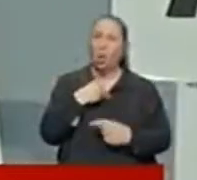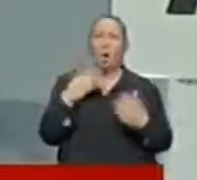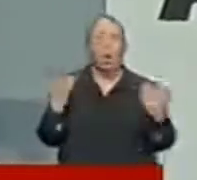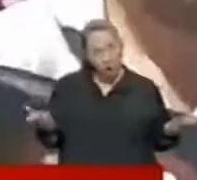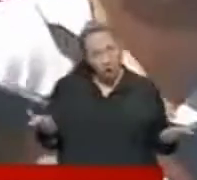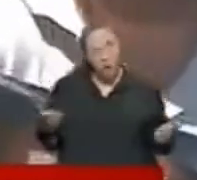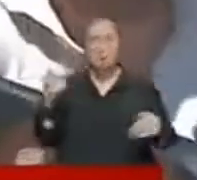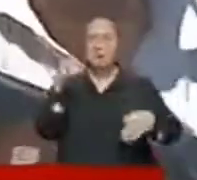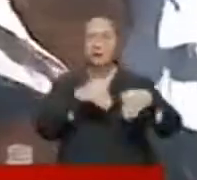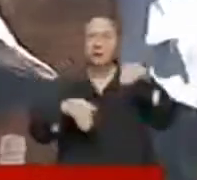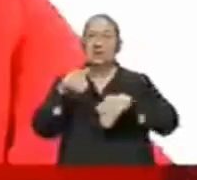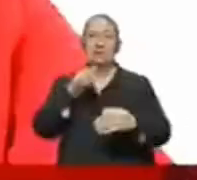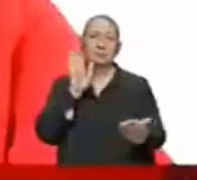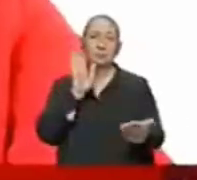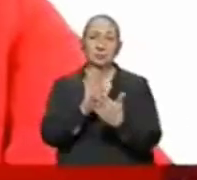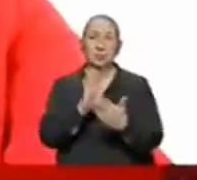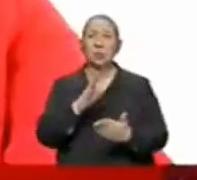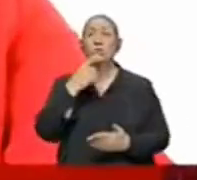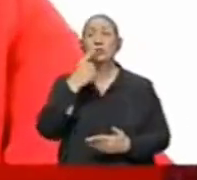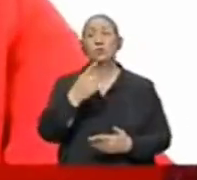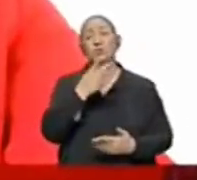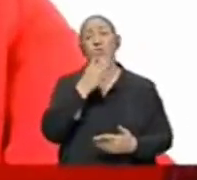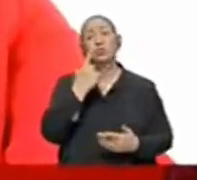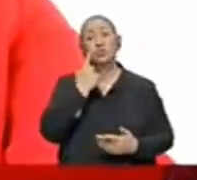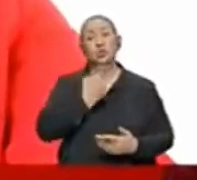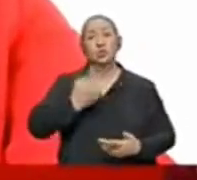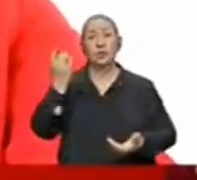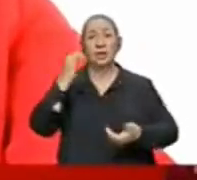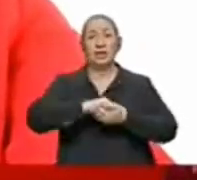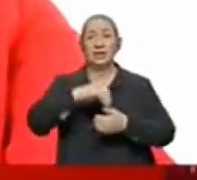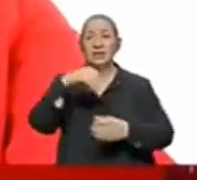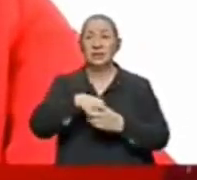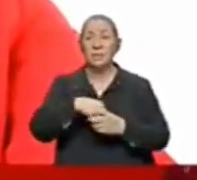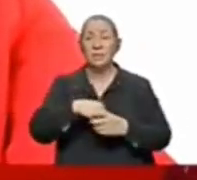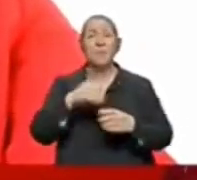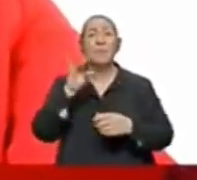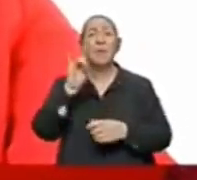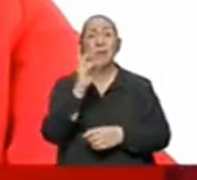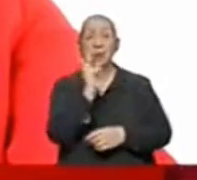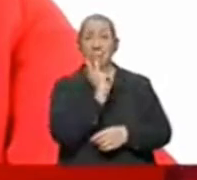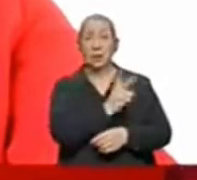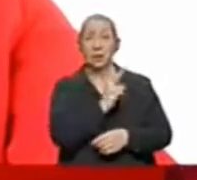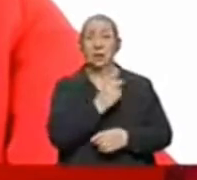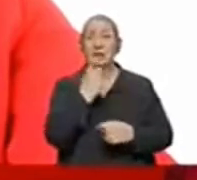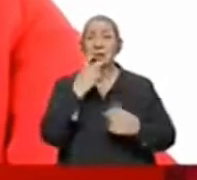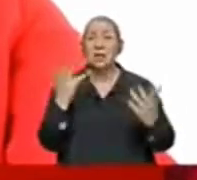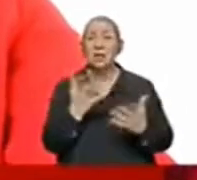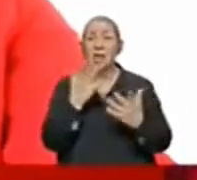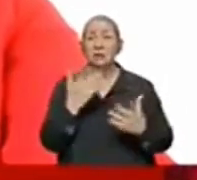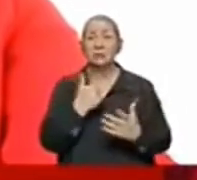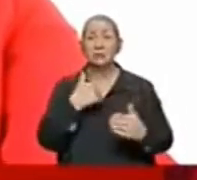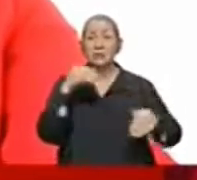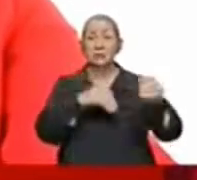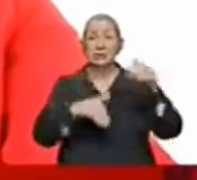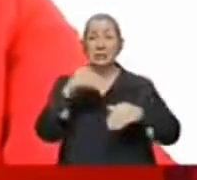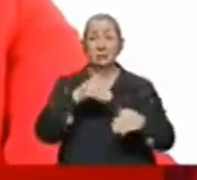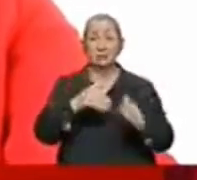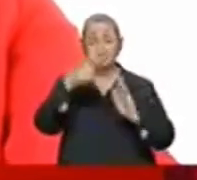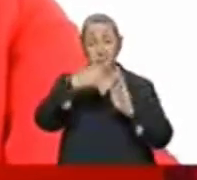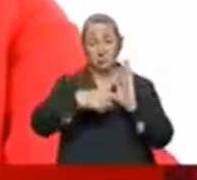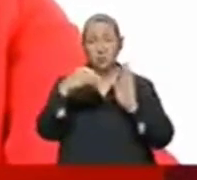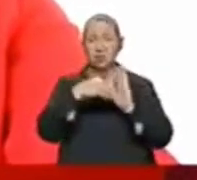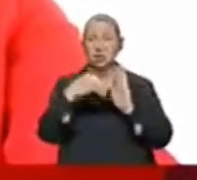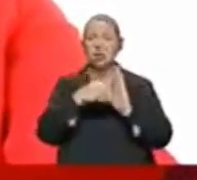ama seçim zamanlarında. Biliyorsunuz Cumhur İttifakı'nın içerisinde Milliyetçi Hareket Partisi yıllarca bizi seçim